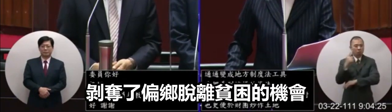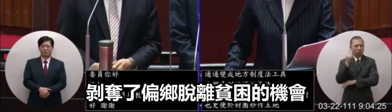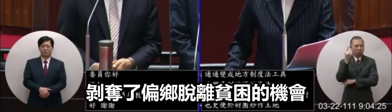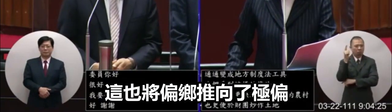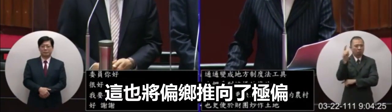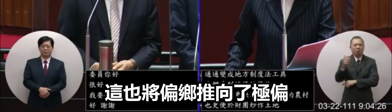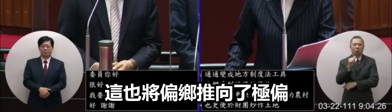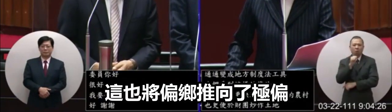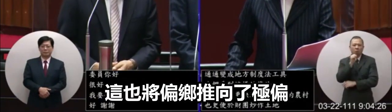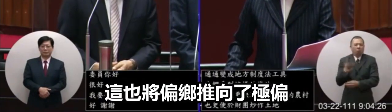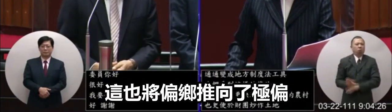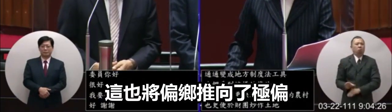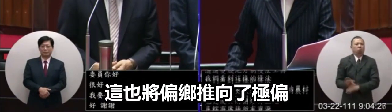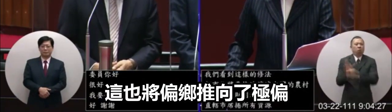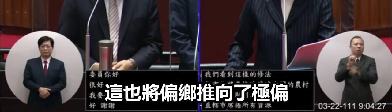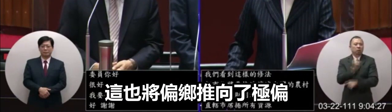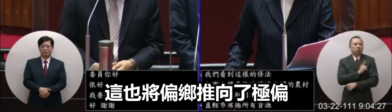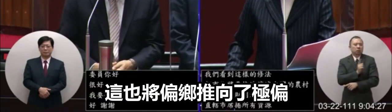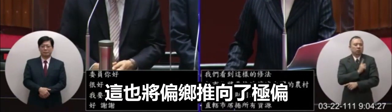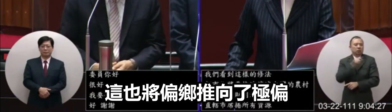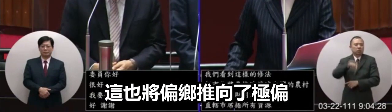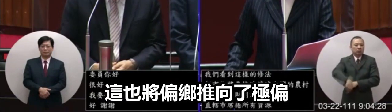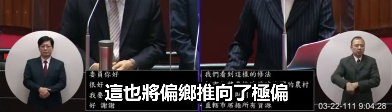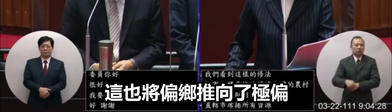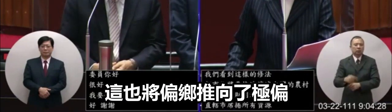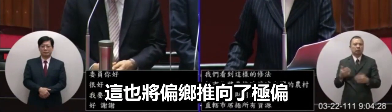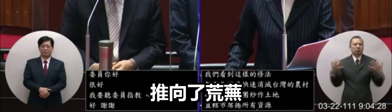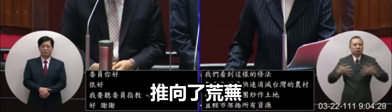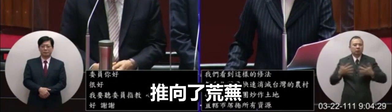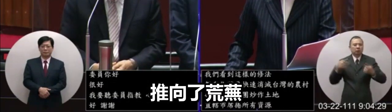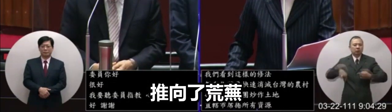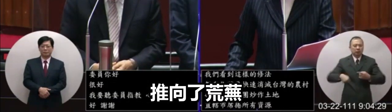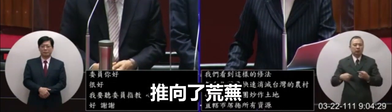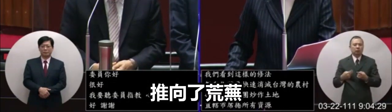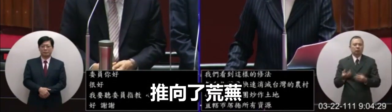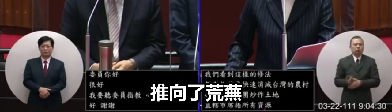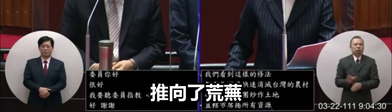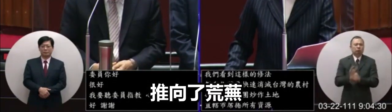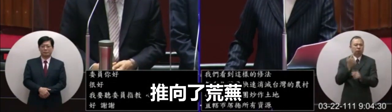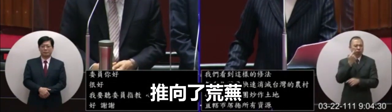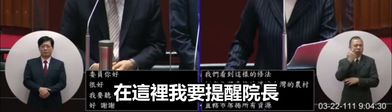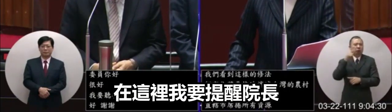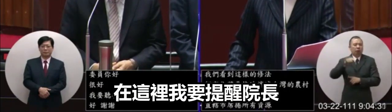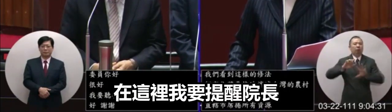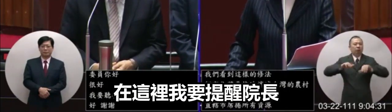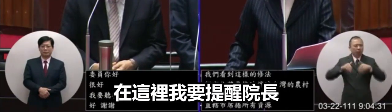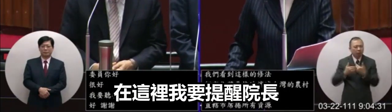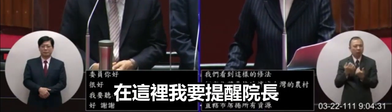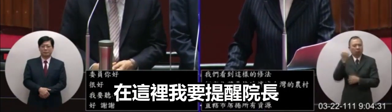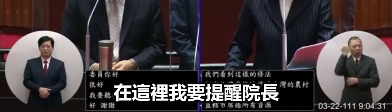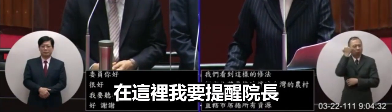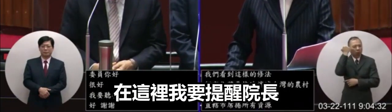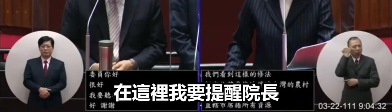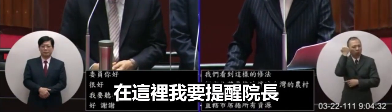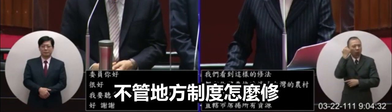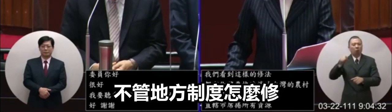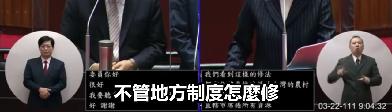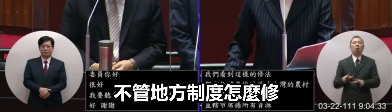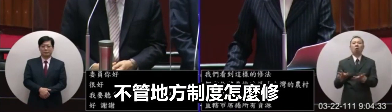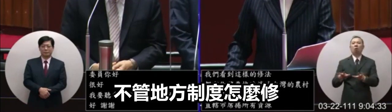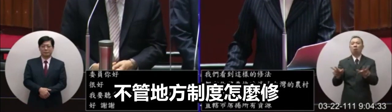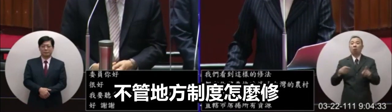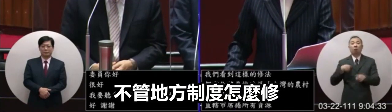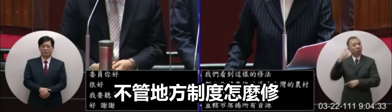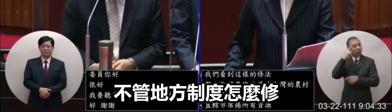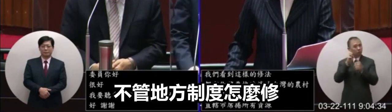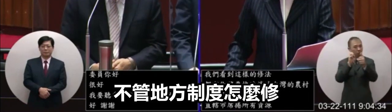会，这也将偏乡推向了极偏，推向了荒芜。在这里我要提醒院长，不管